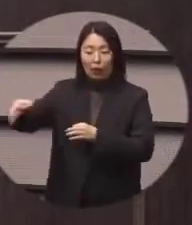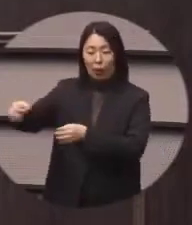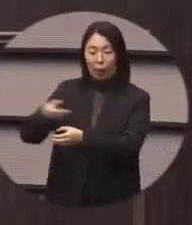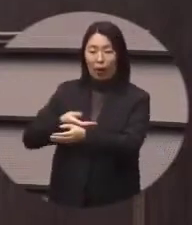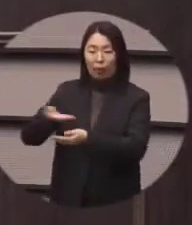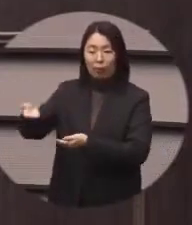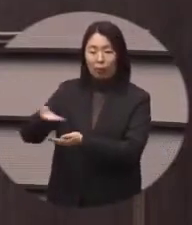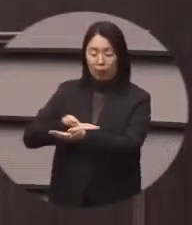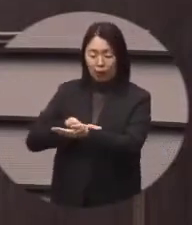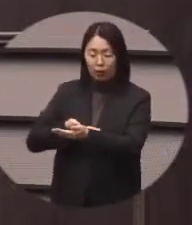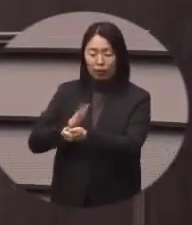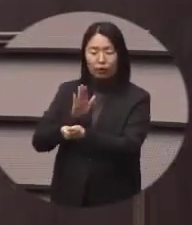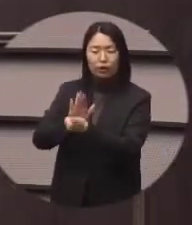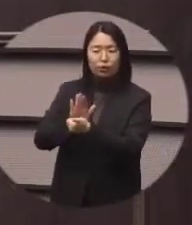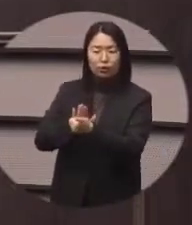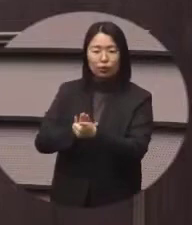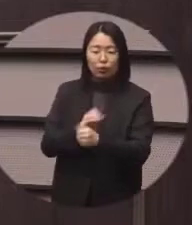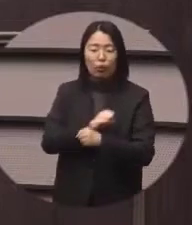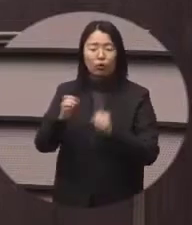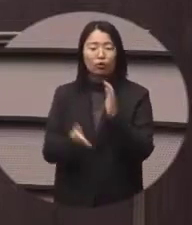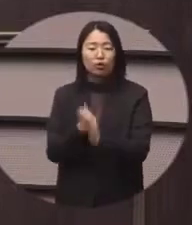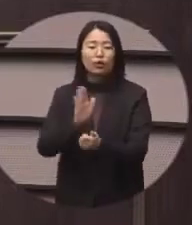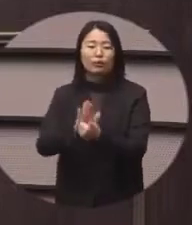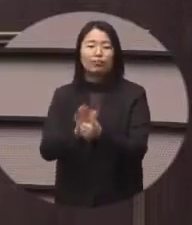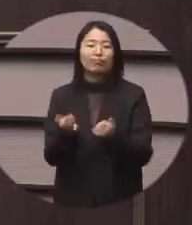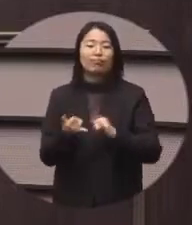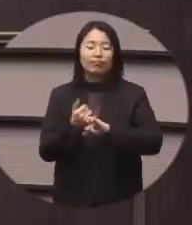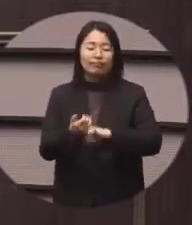개척에 집중 지원하겠습니다.